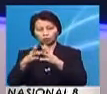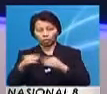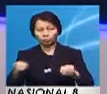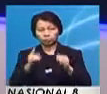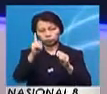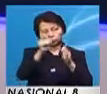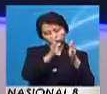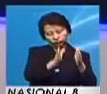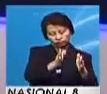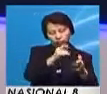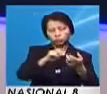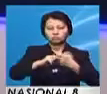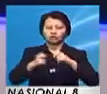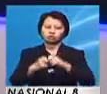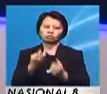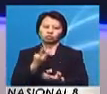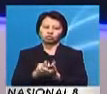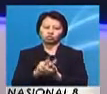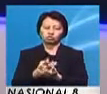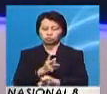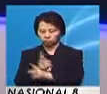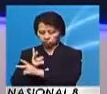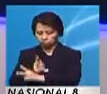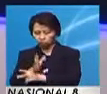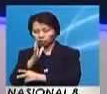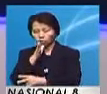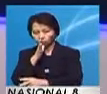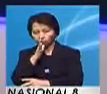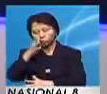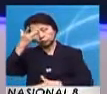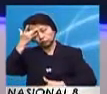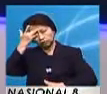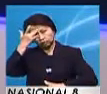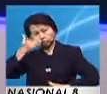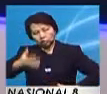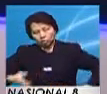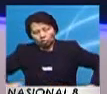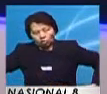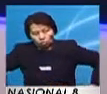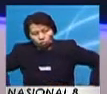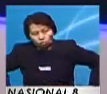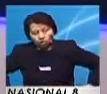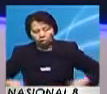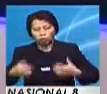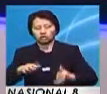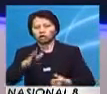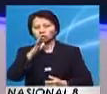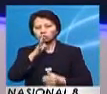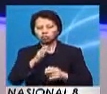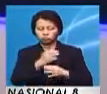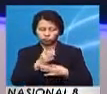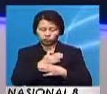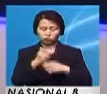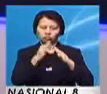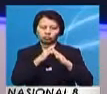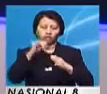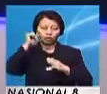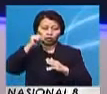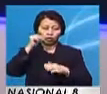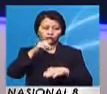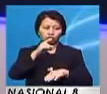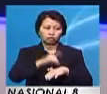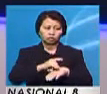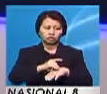1 kerana masalah keuangan dan menjaga ibunya yang sakit buah pinggang. Ibunya kini berumpang di rumah saudaranya di kampung